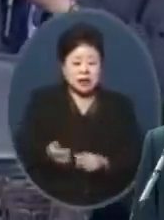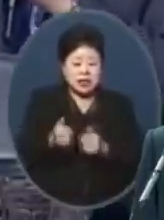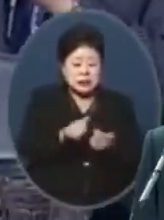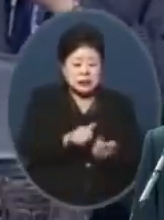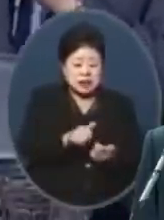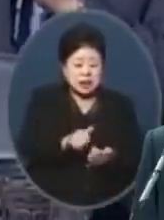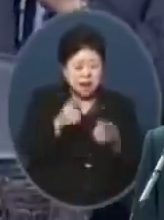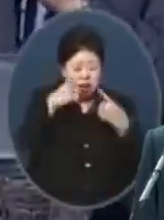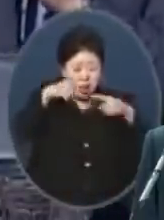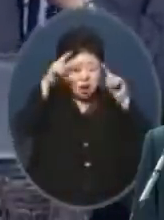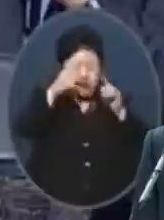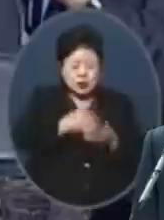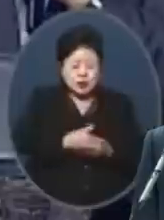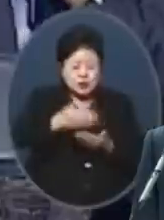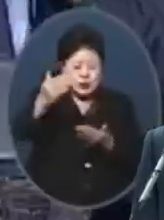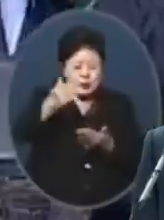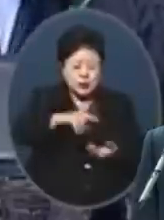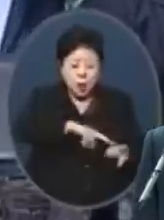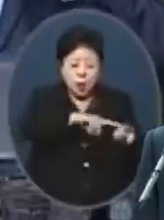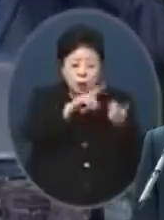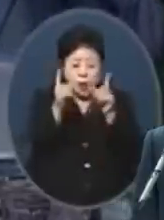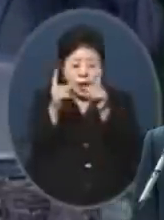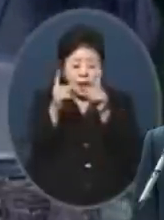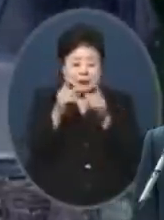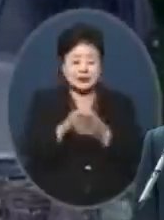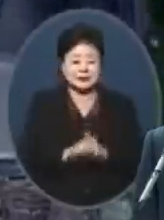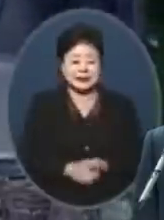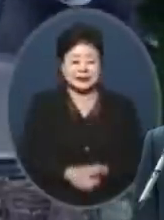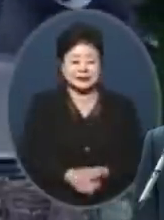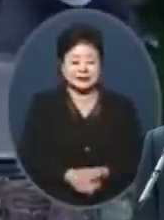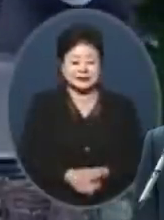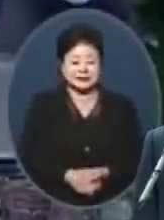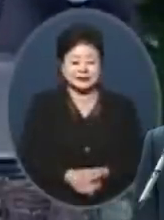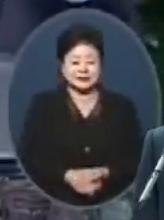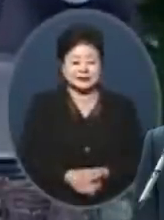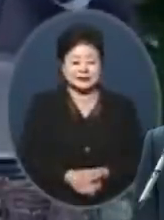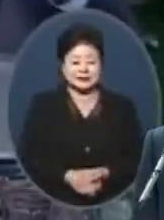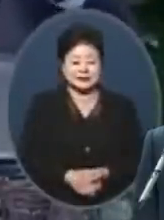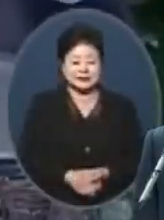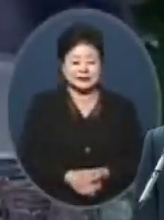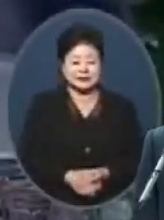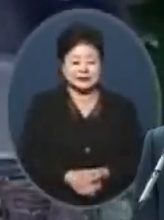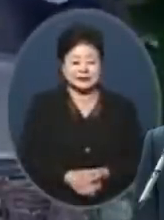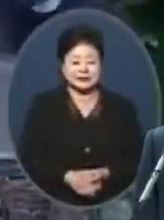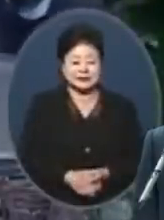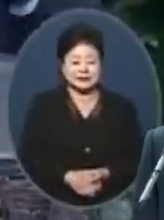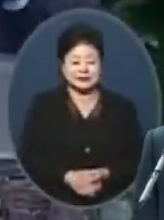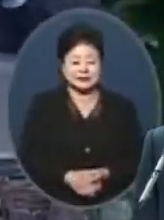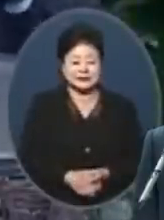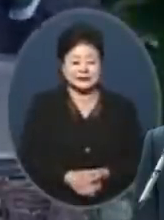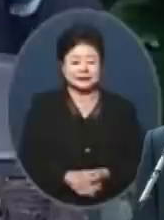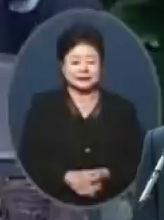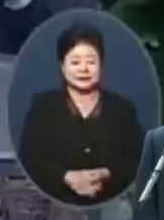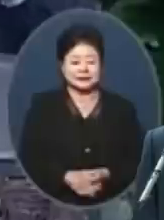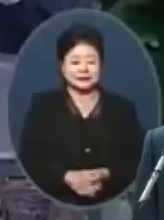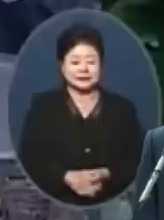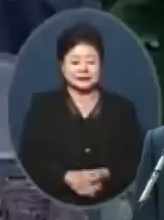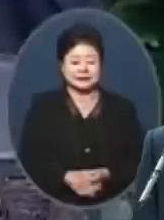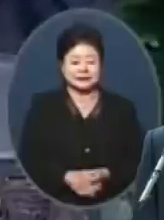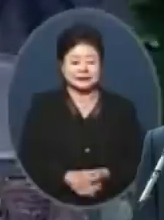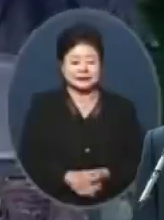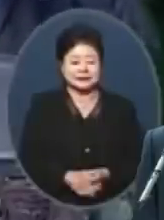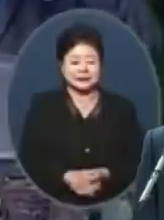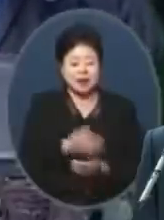음부를 철폐하고 부활하셨습니다. And he went down to Hades, but he rose up to give you life